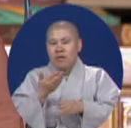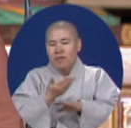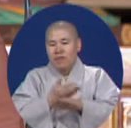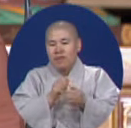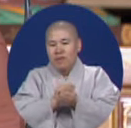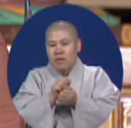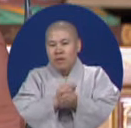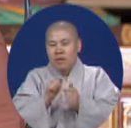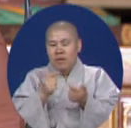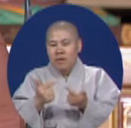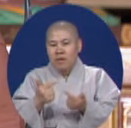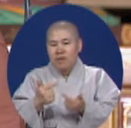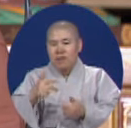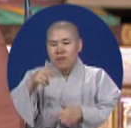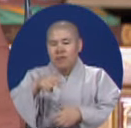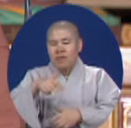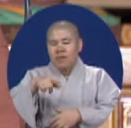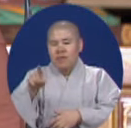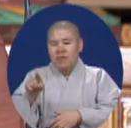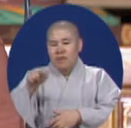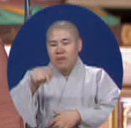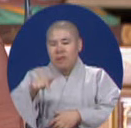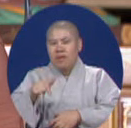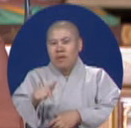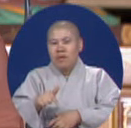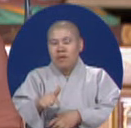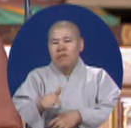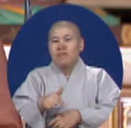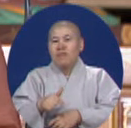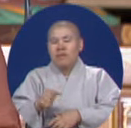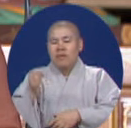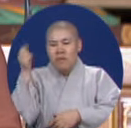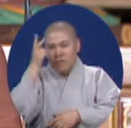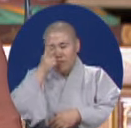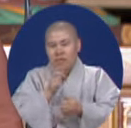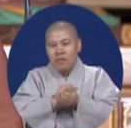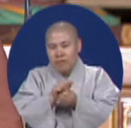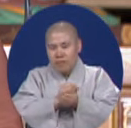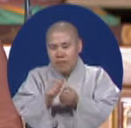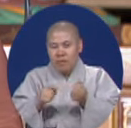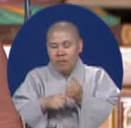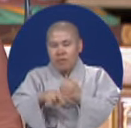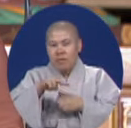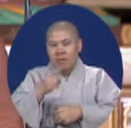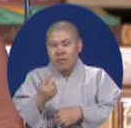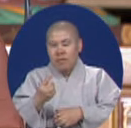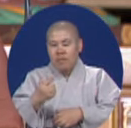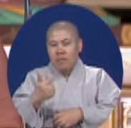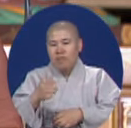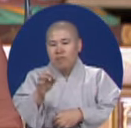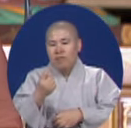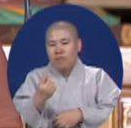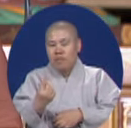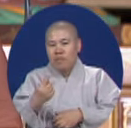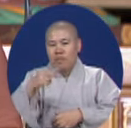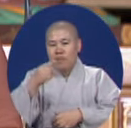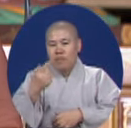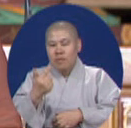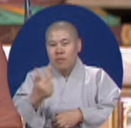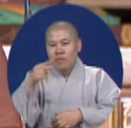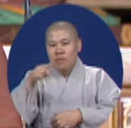그냥 자제하는 게 돈수예요. 몰록 닦는다. 그게. 이런 게 있는 거예요. 없는 게 아니에요. 돈수가 없는 게 아니라